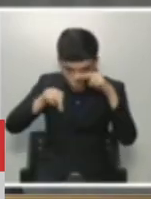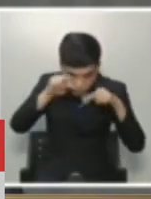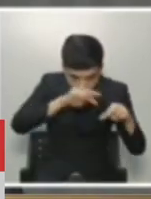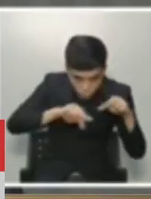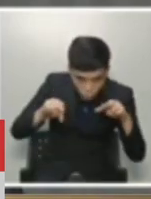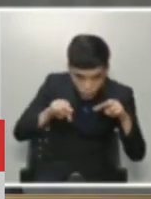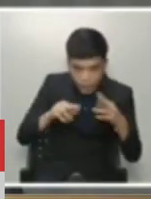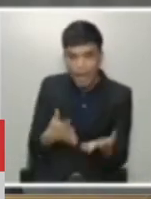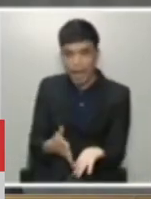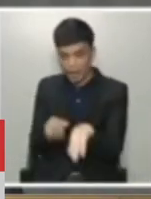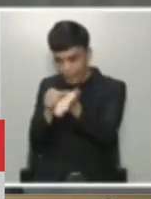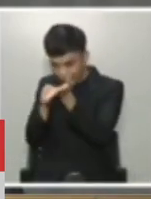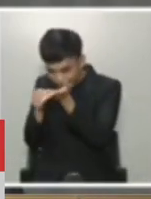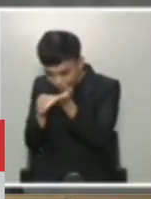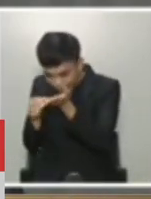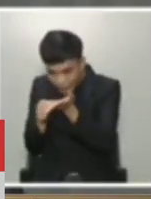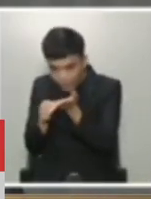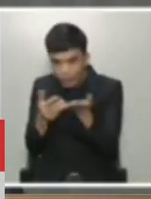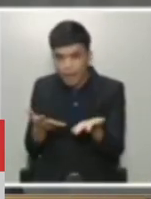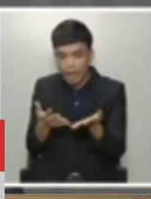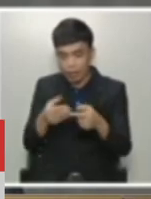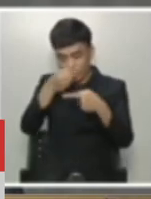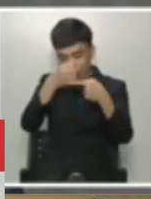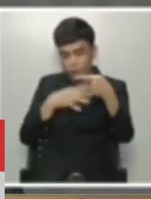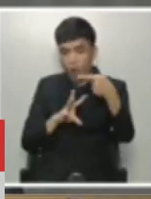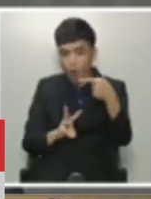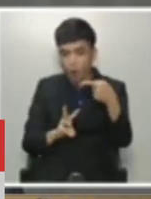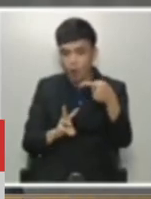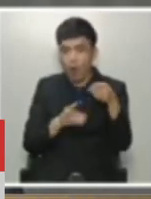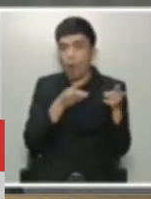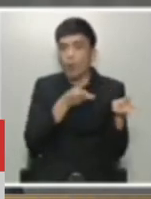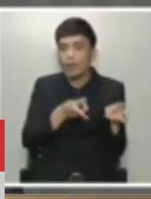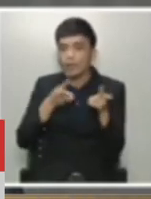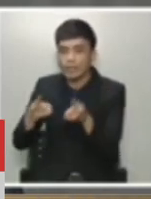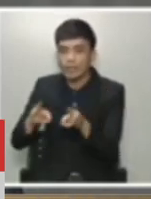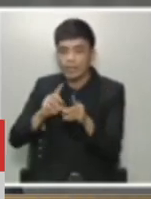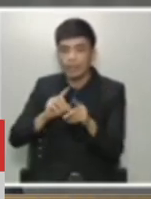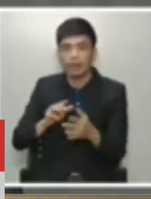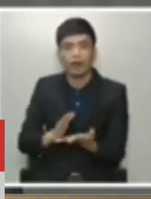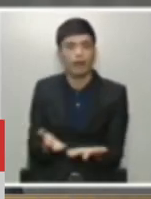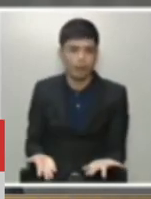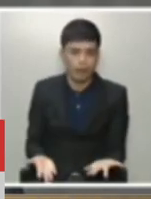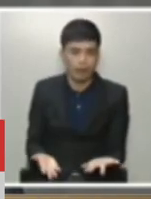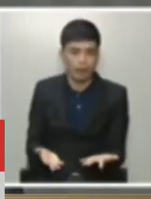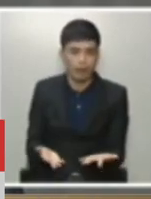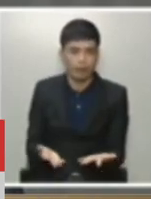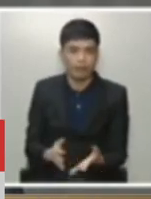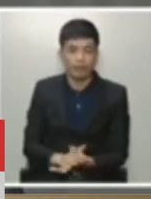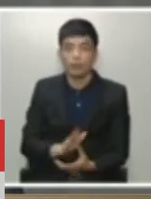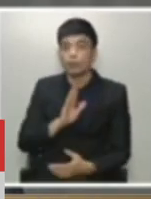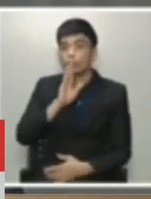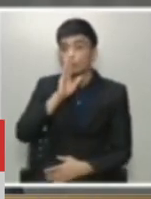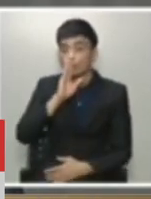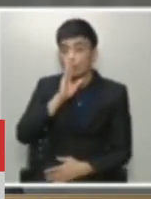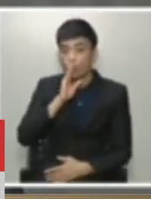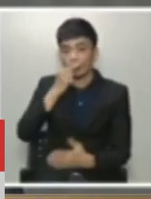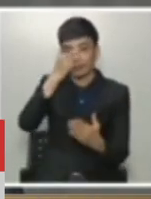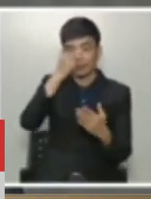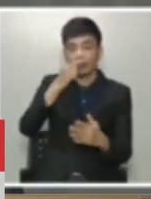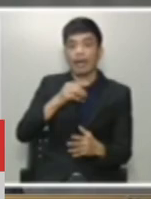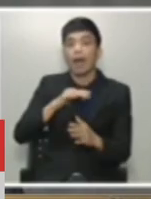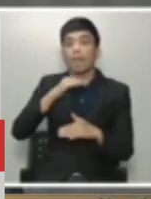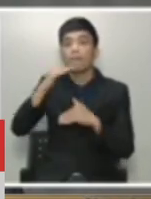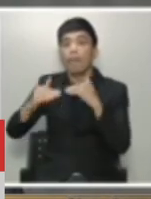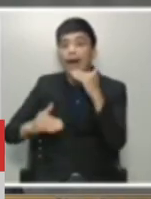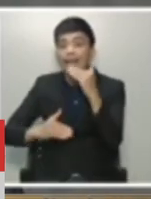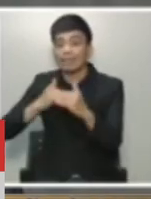ต่างๆซึ่งเป็นเหตุผล6อย่างที่เข้ามาวัดเนี่ยเราเป็นระดับ6นะท่านประธานครับ5ประเทศเนี่ยเป็นประเทศที่พัฒนาทั้งนั้นเลยมีประเ